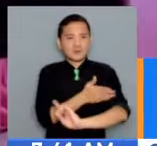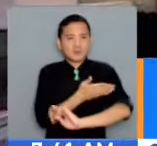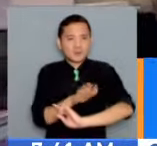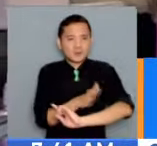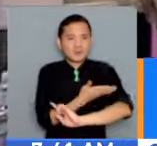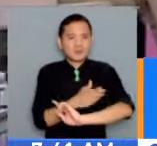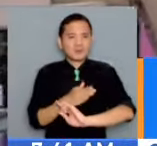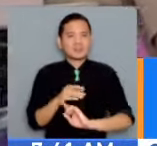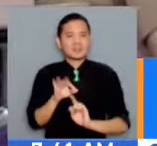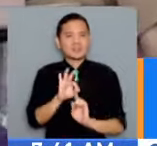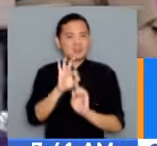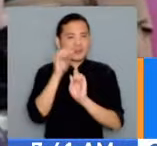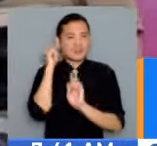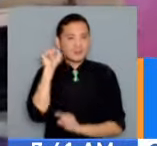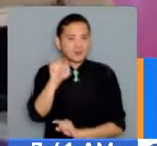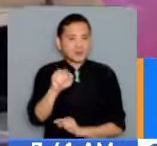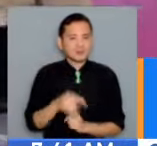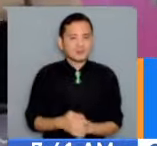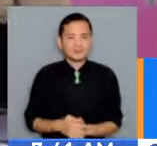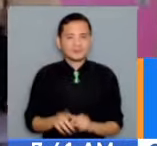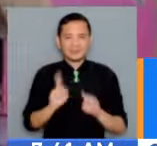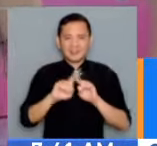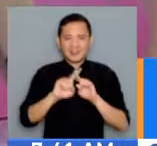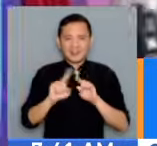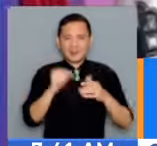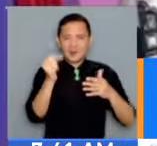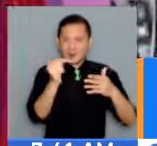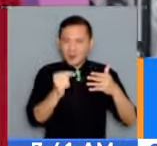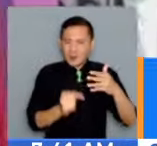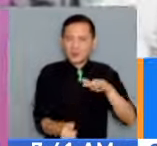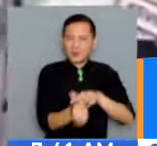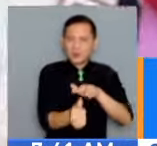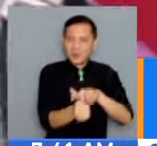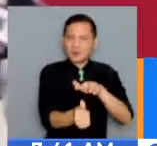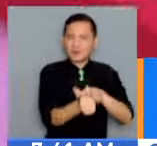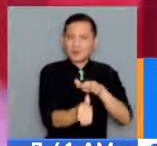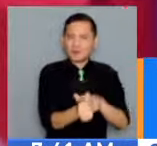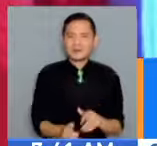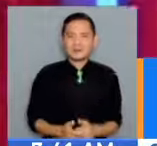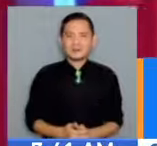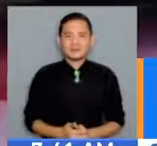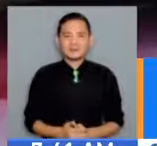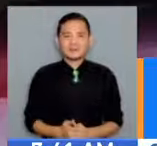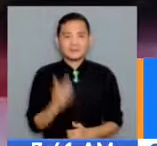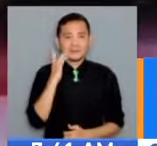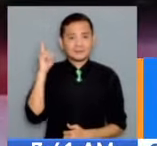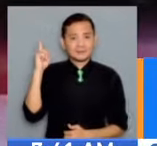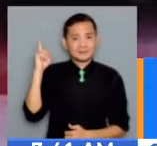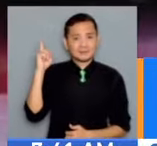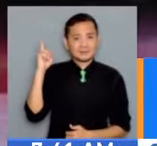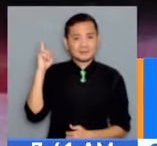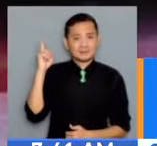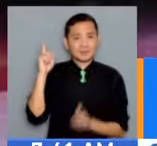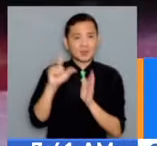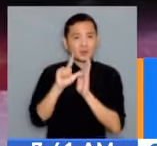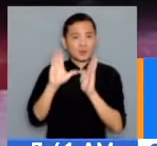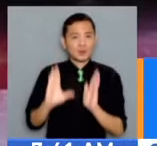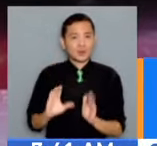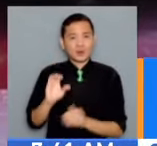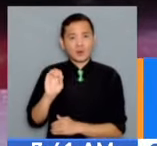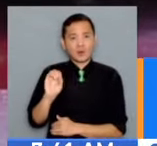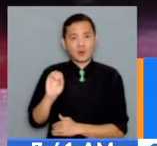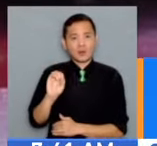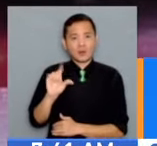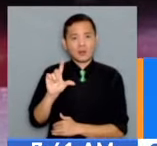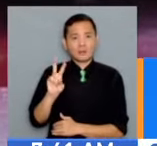si Sparkle Star Martin Javier. Sa huli, si searchee Attorney Oliver mula sa Cebu ang pinili ni Michelle na